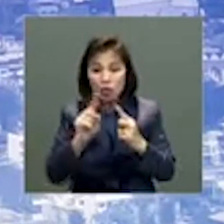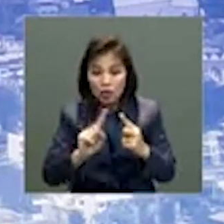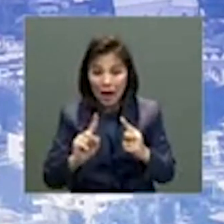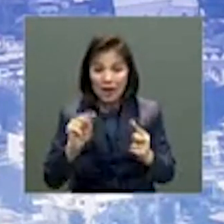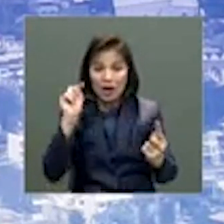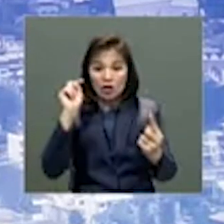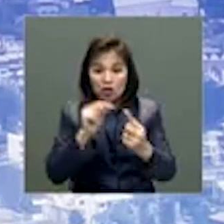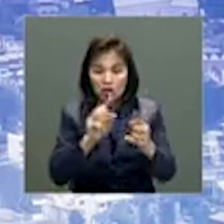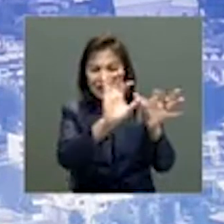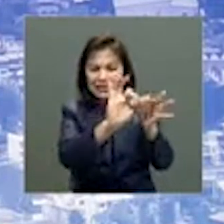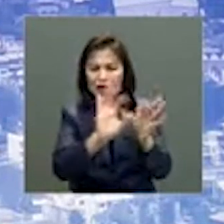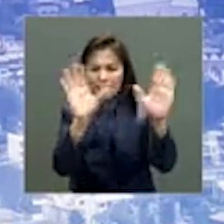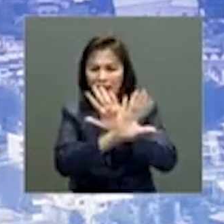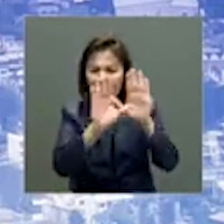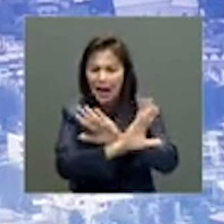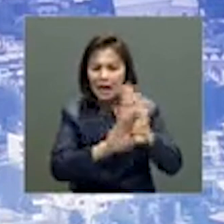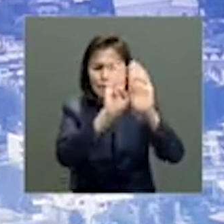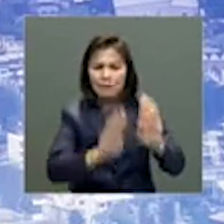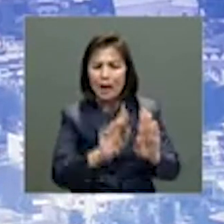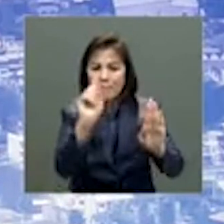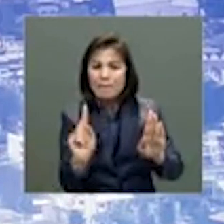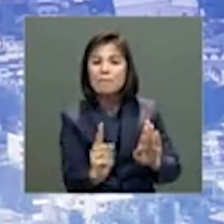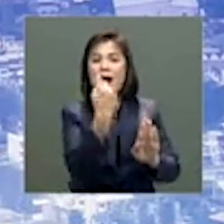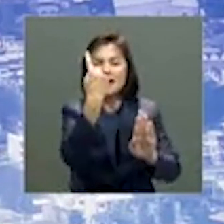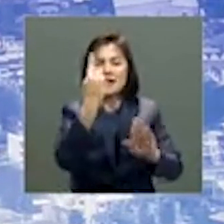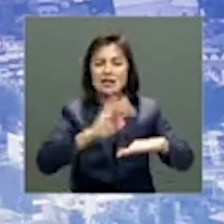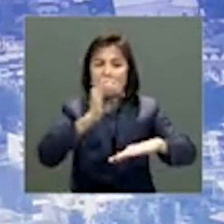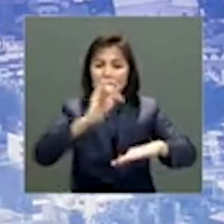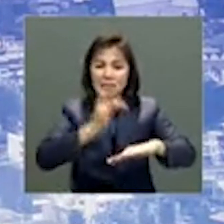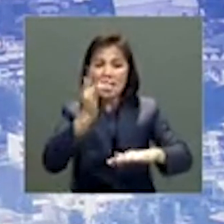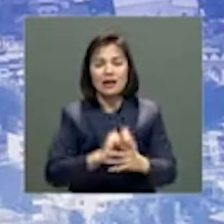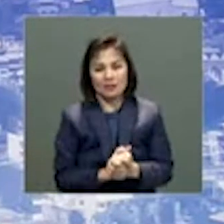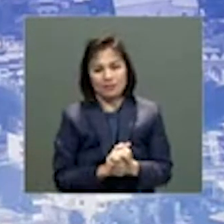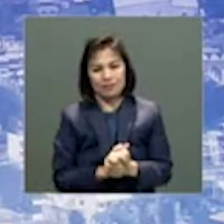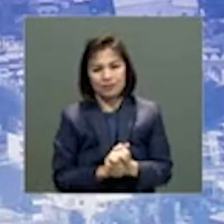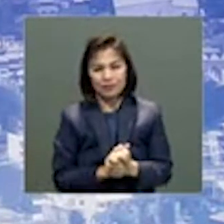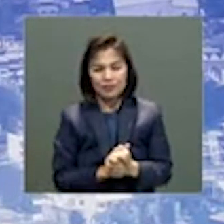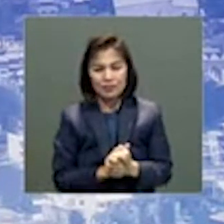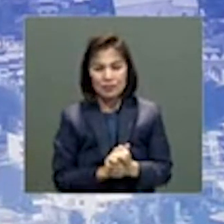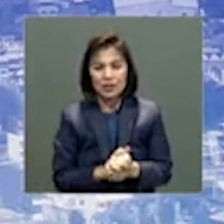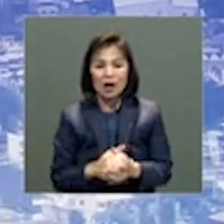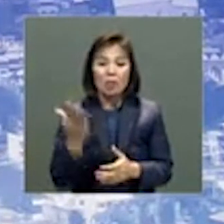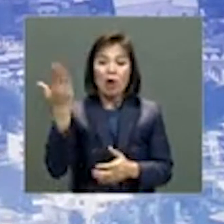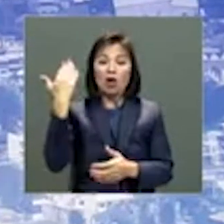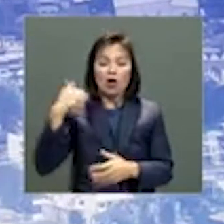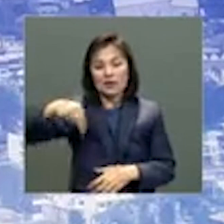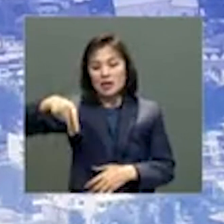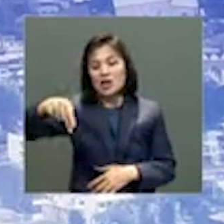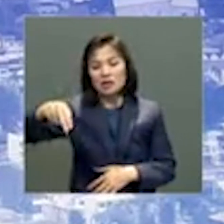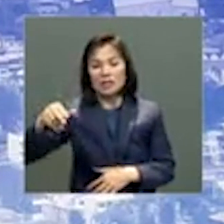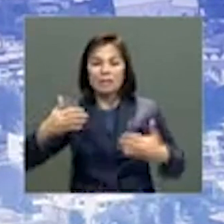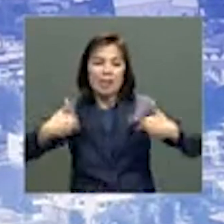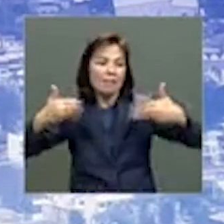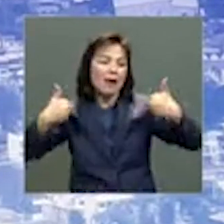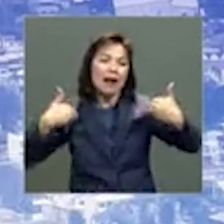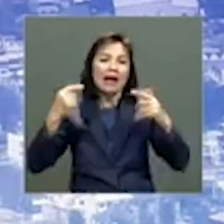new normal นะครับคำว่าภาวะปกติสมัยก่อนที่เราแบบสบายๆเดินสบายๆเนี่ยไม่ใช่แล้